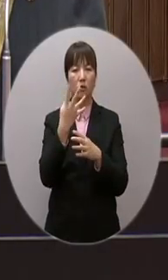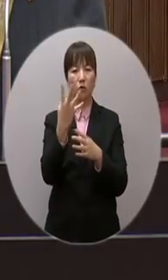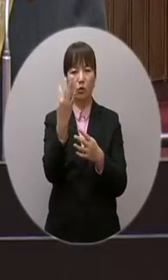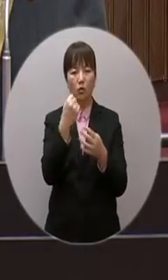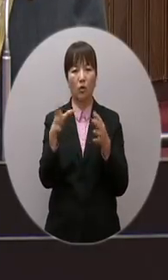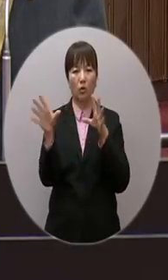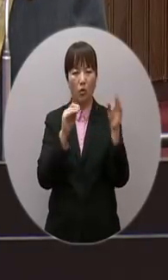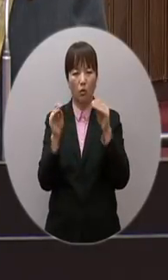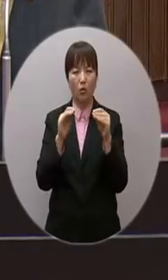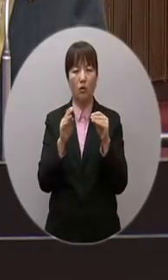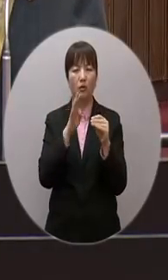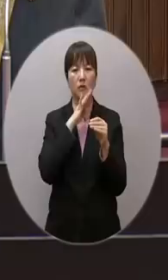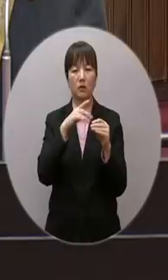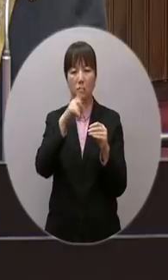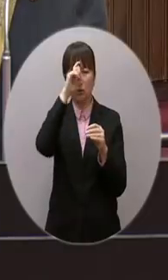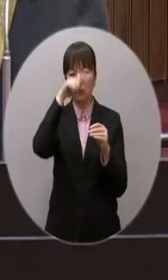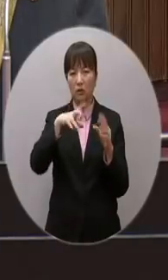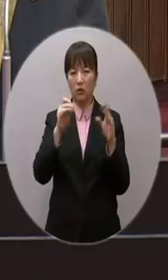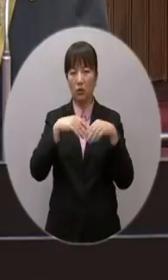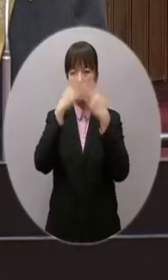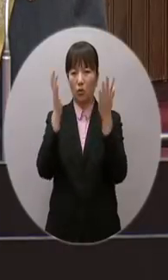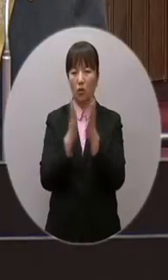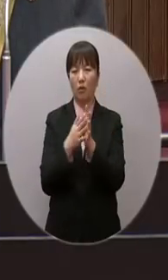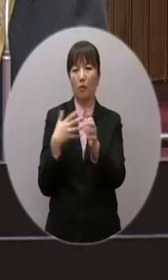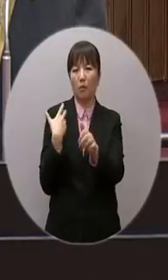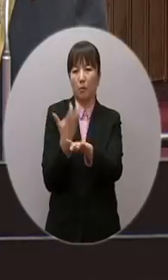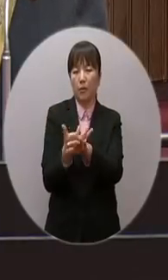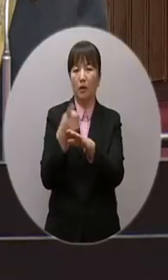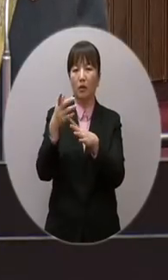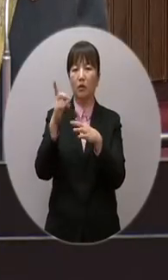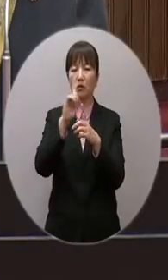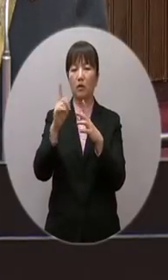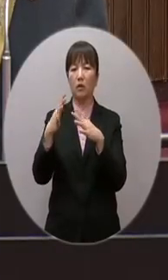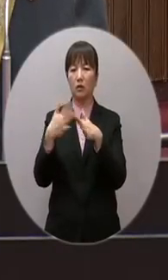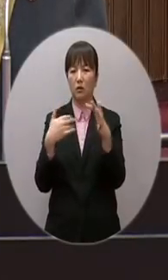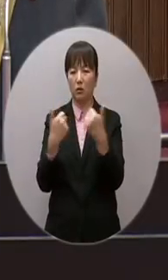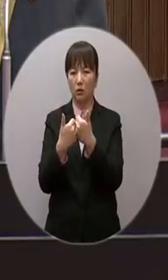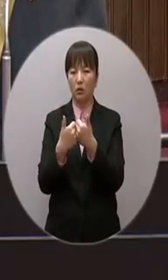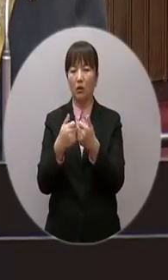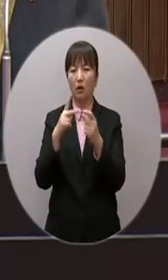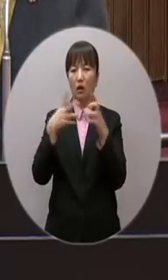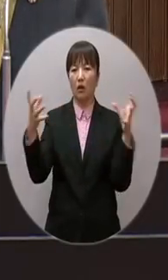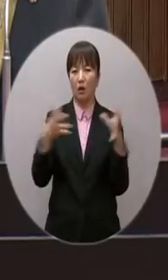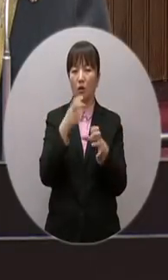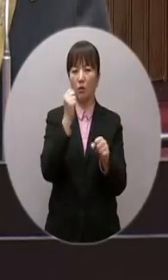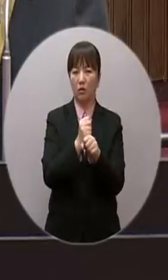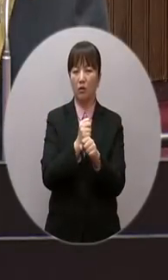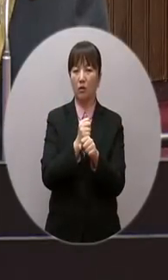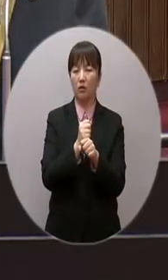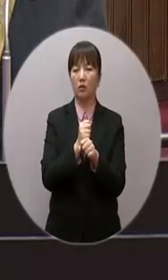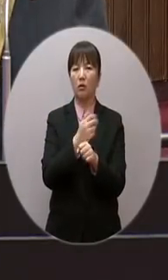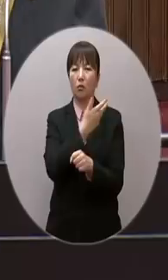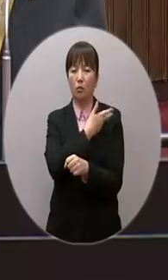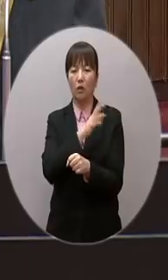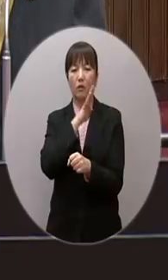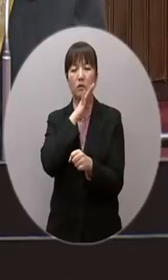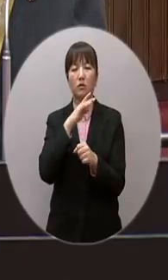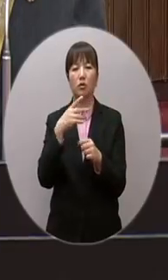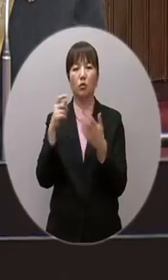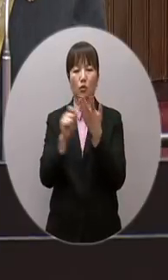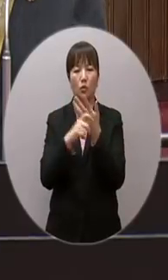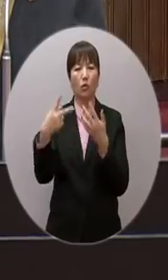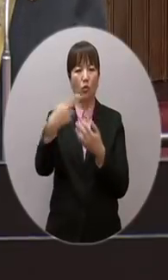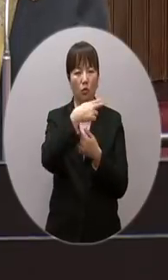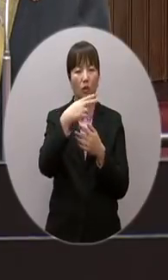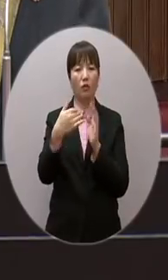主管，还是我们要把这些主管交给什么样的团体来跟政府一起配合，不论是戒毒